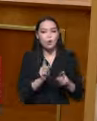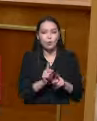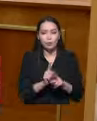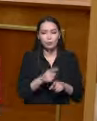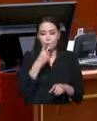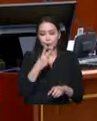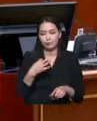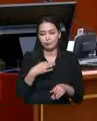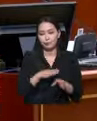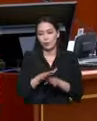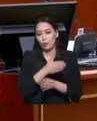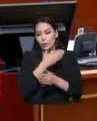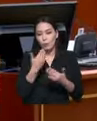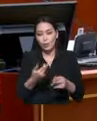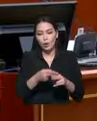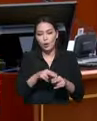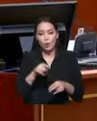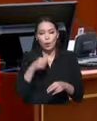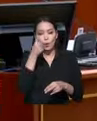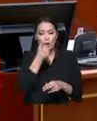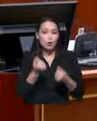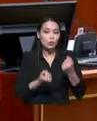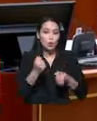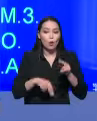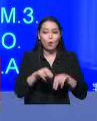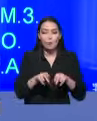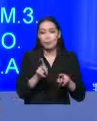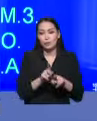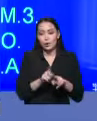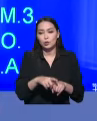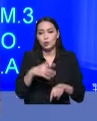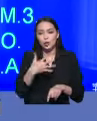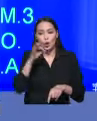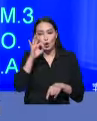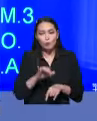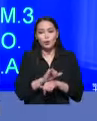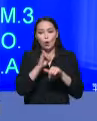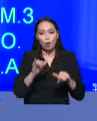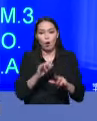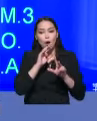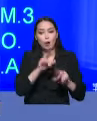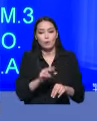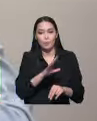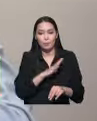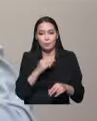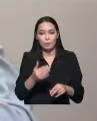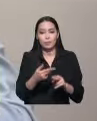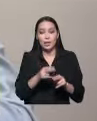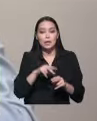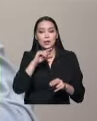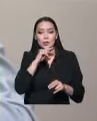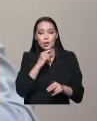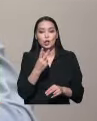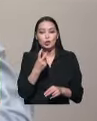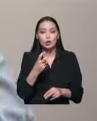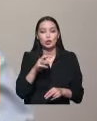қойғанын айтты. Алдағы 3 жылдың ішінде көлік құрастырудың үлесін 50%-ке көбейтеміз деп сендірді. Яғни нарыққа 200